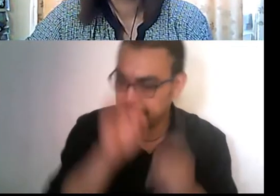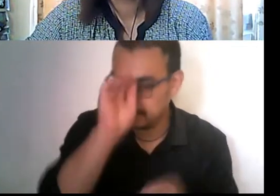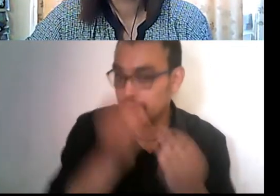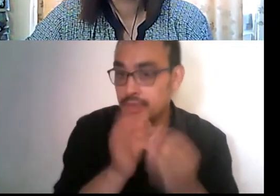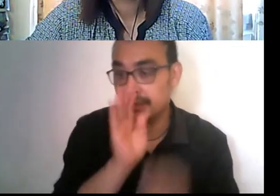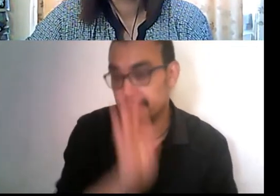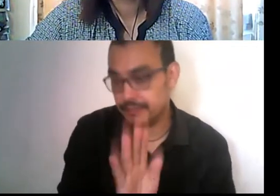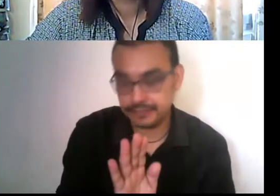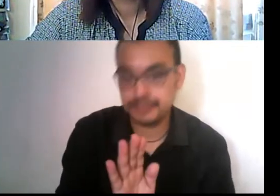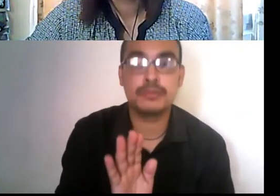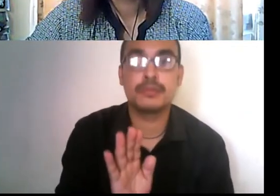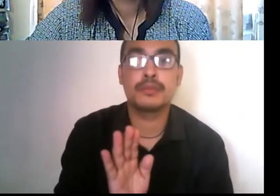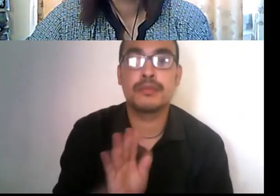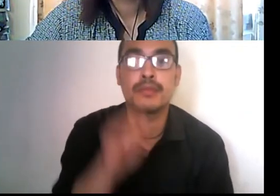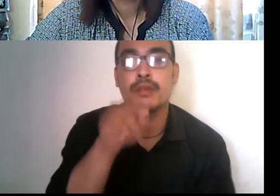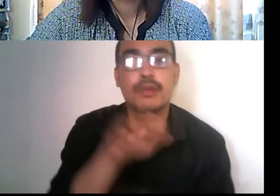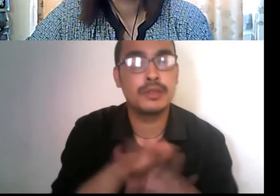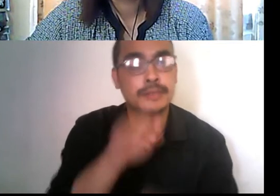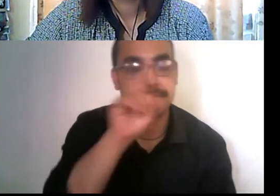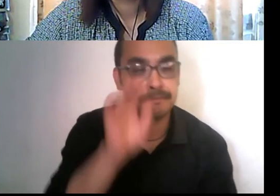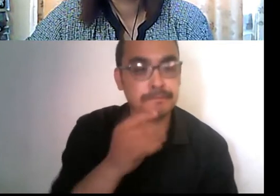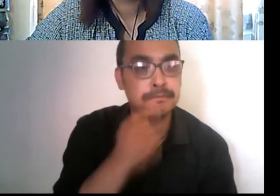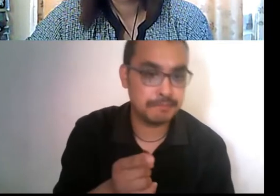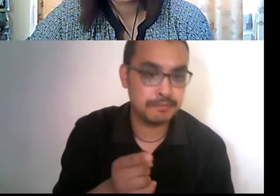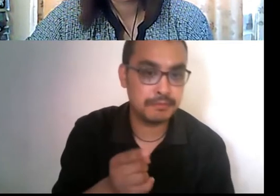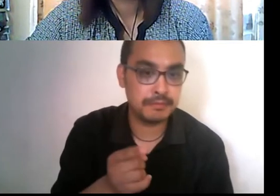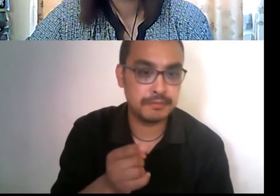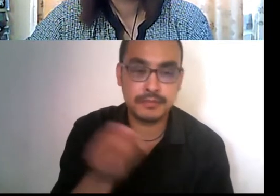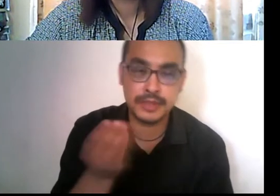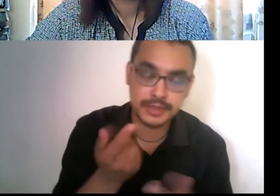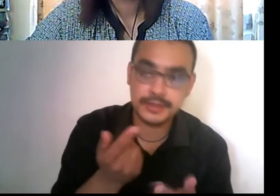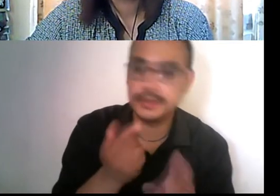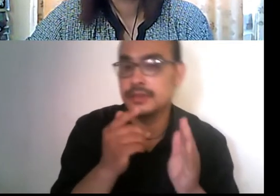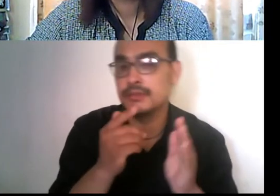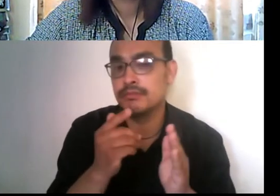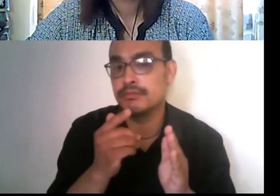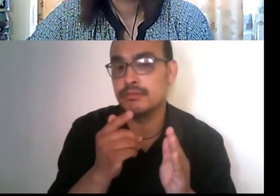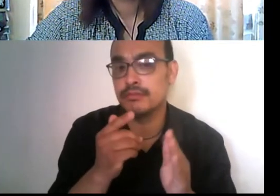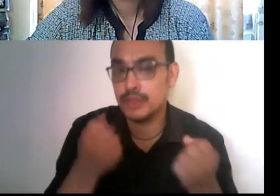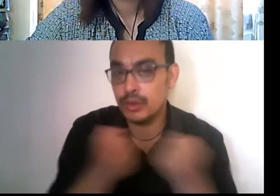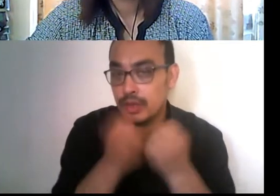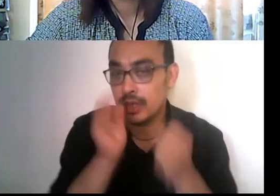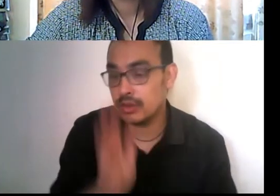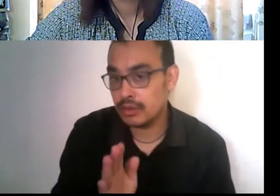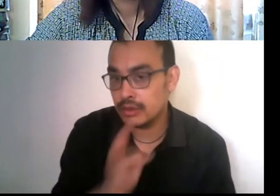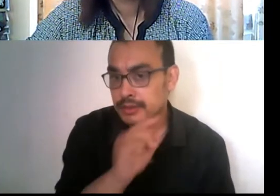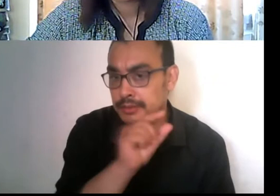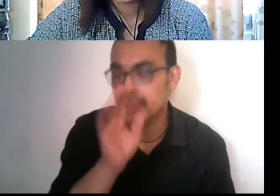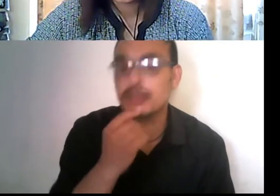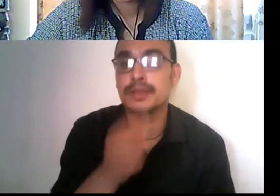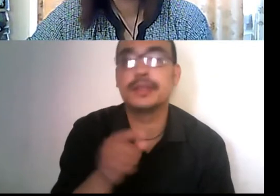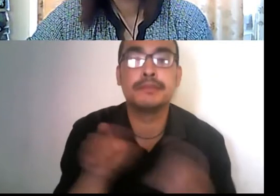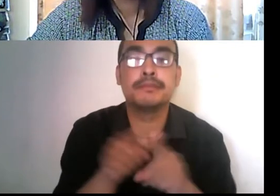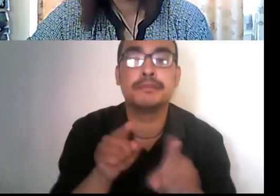र हजुरहरूको कुनै प्रश्न छ अथवा केही कन्फ्युजन अथवा केही त्यस्तो घटनाहरू छ केसेसहरू छ भने पनि